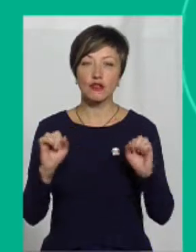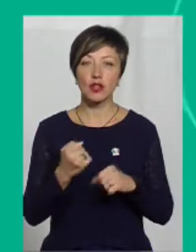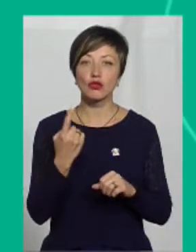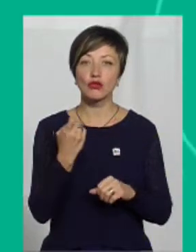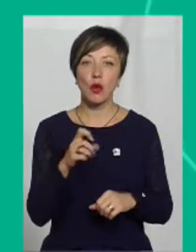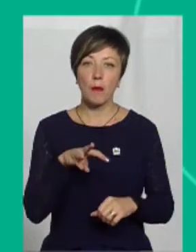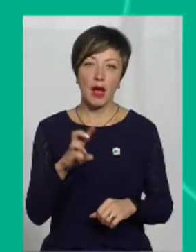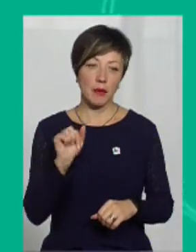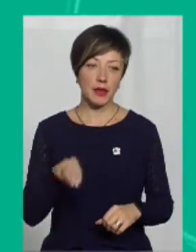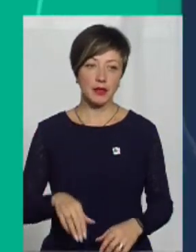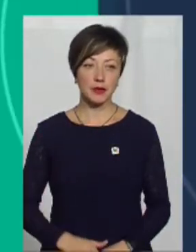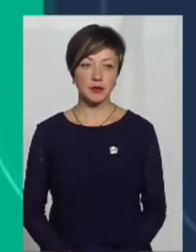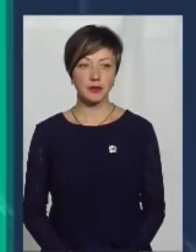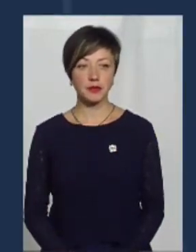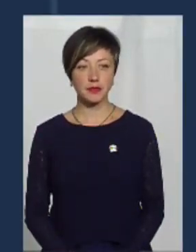мегабіт.